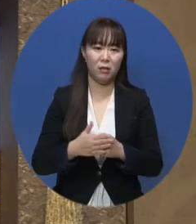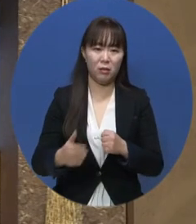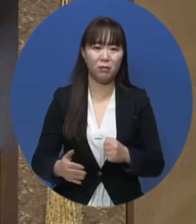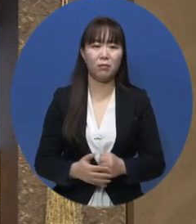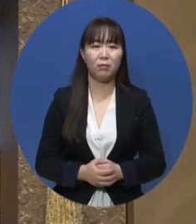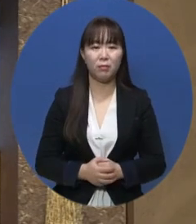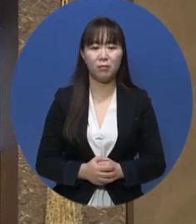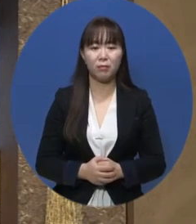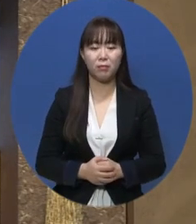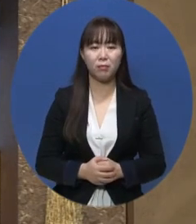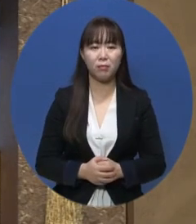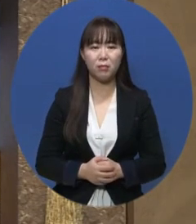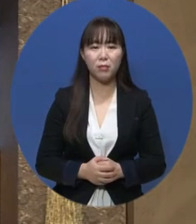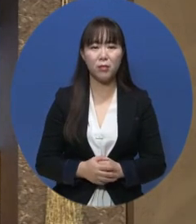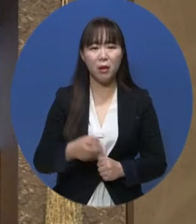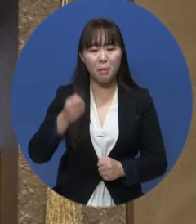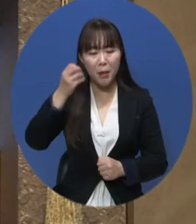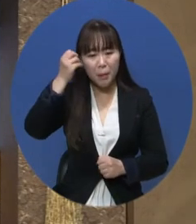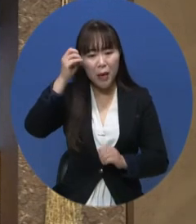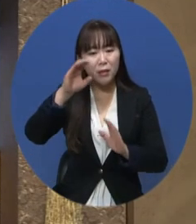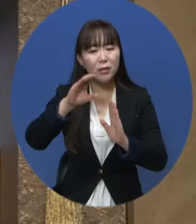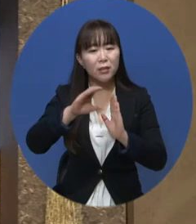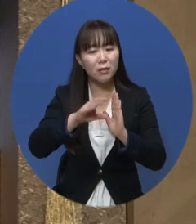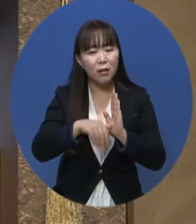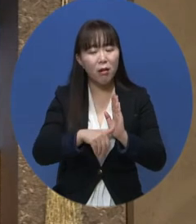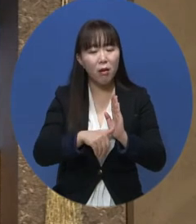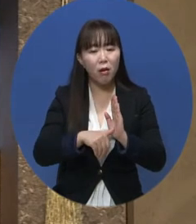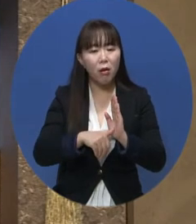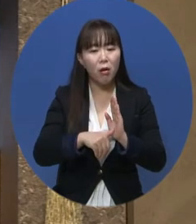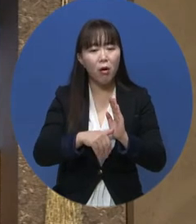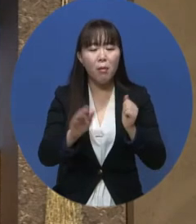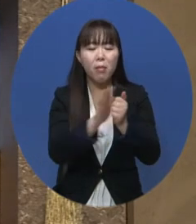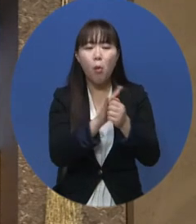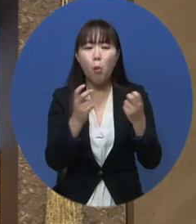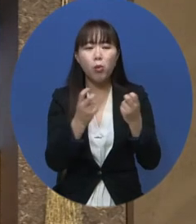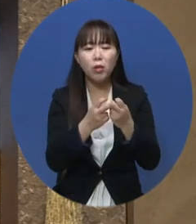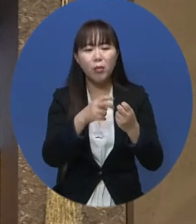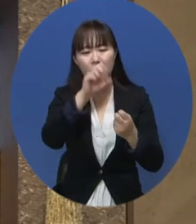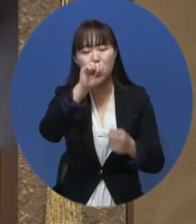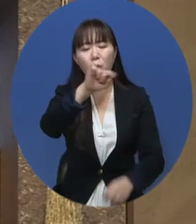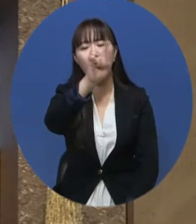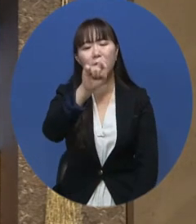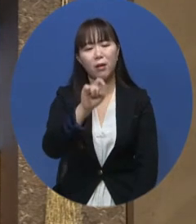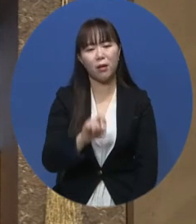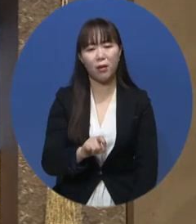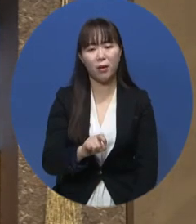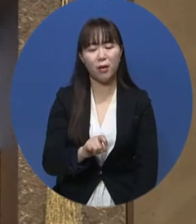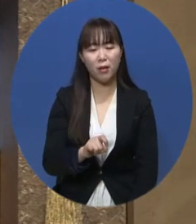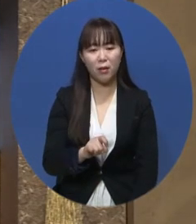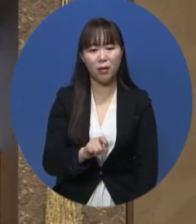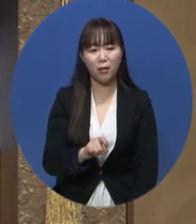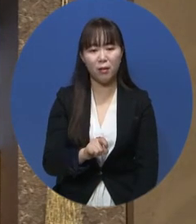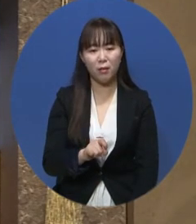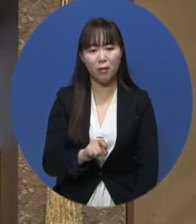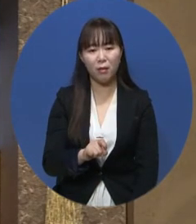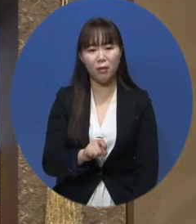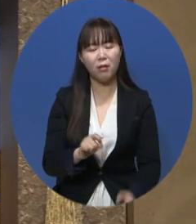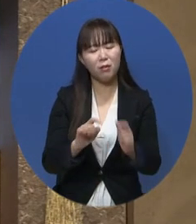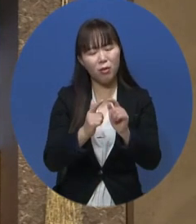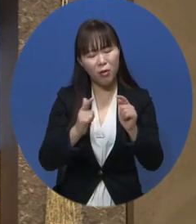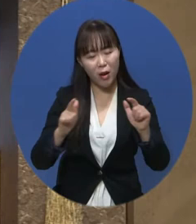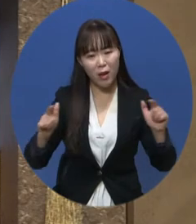예. 그렇게 잊어먹었을 때. 그 어떻게 케어하는 게 좋은가 뭐 여러 가지 이제 뭐